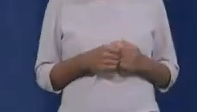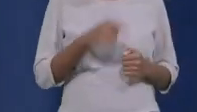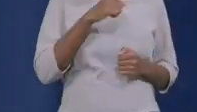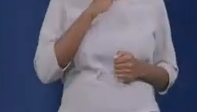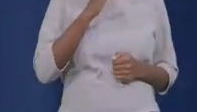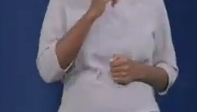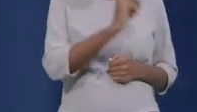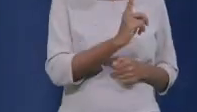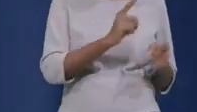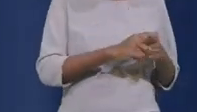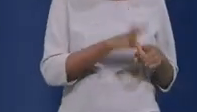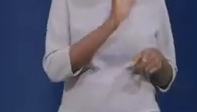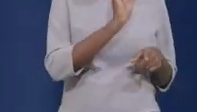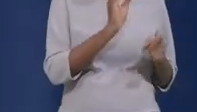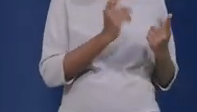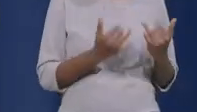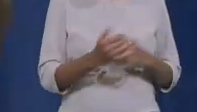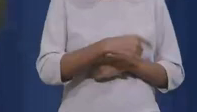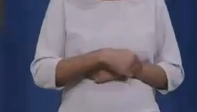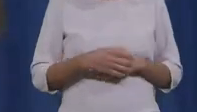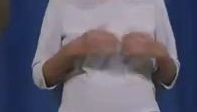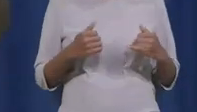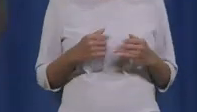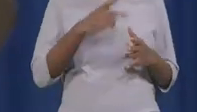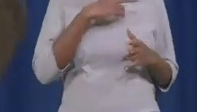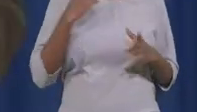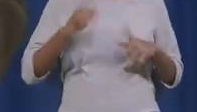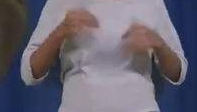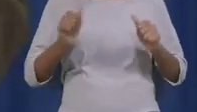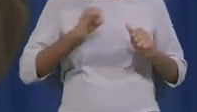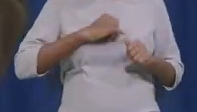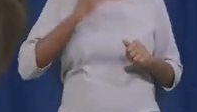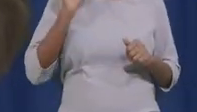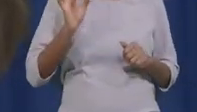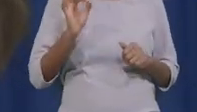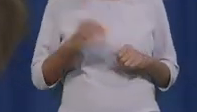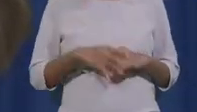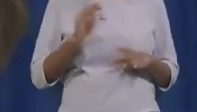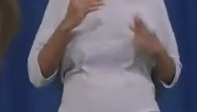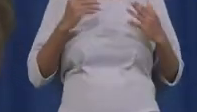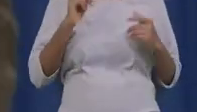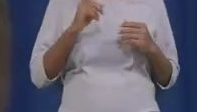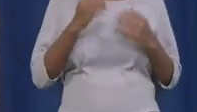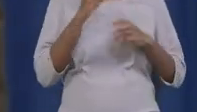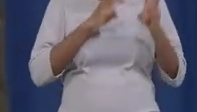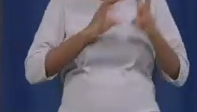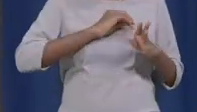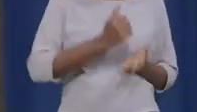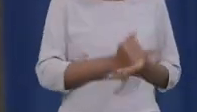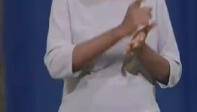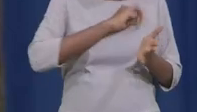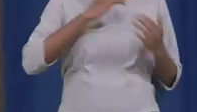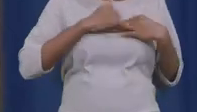c'est toi qui vas prêcher aujourd'hui. Ah, pasteur, mais comment est-ce que je peux prêcher? Je vais t'aider. J'ai préparé